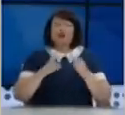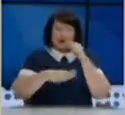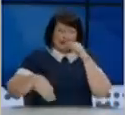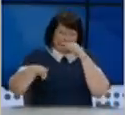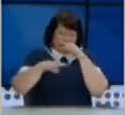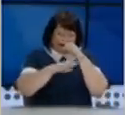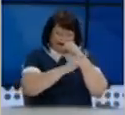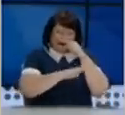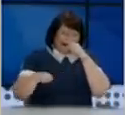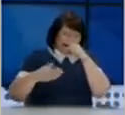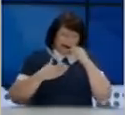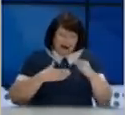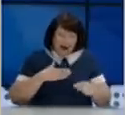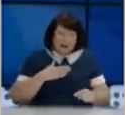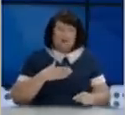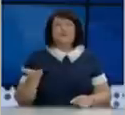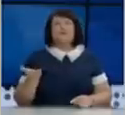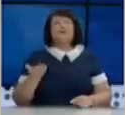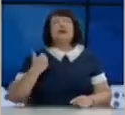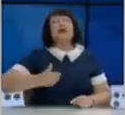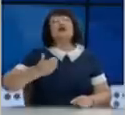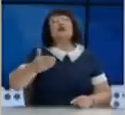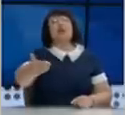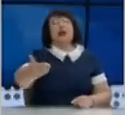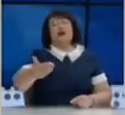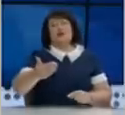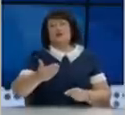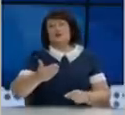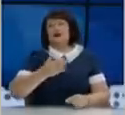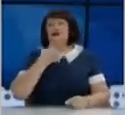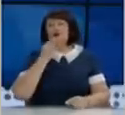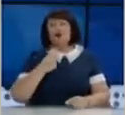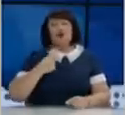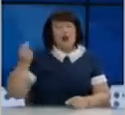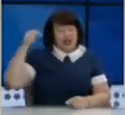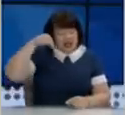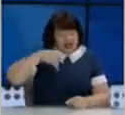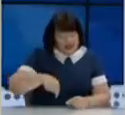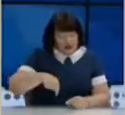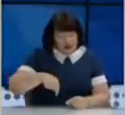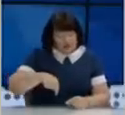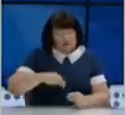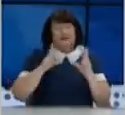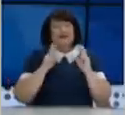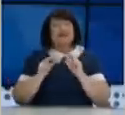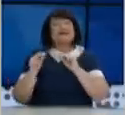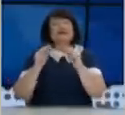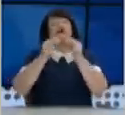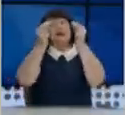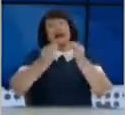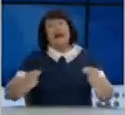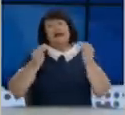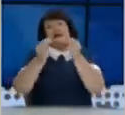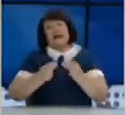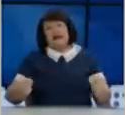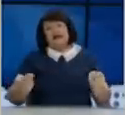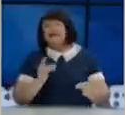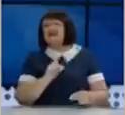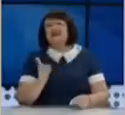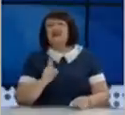τα παιδιά μας, αφορά το μέλλον μας. Γι' αυτό εμείς είμαστε εδώ, για να συζητήσουμε λύσεις και